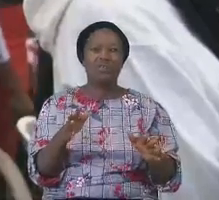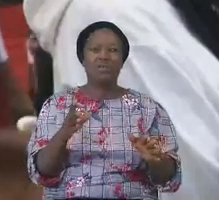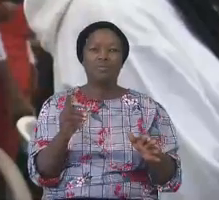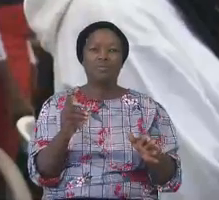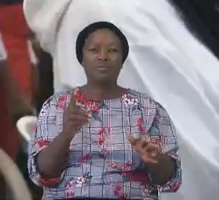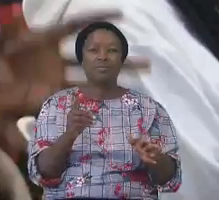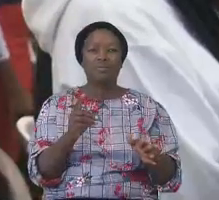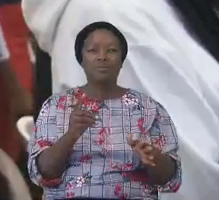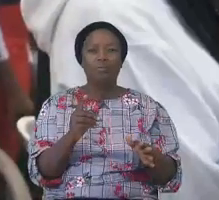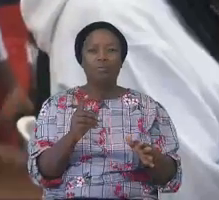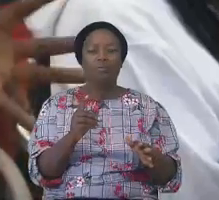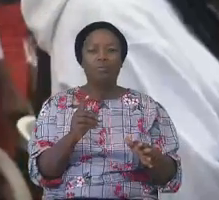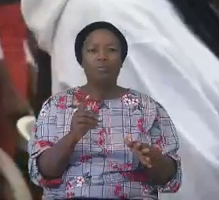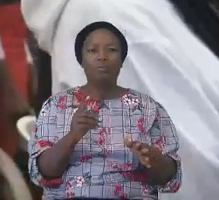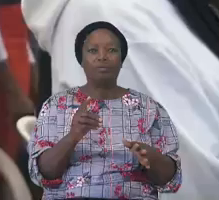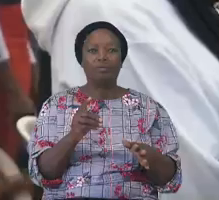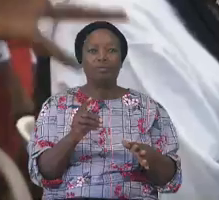ta rédemption, c'est achevé.